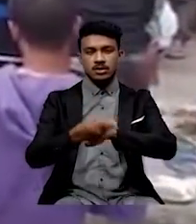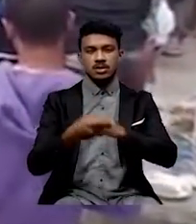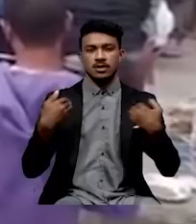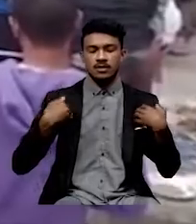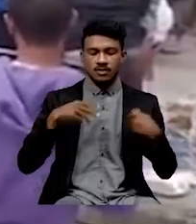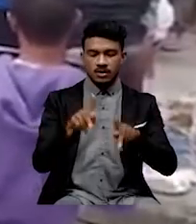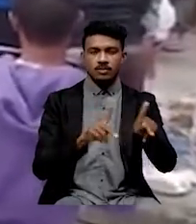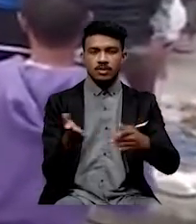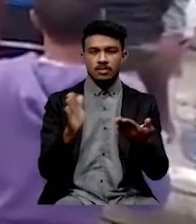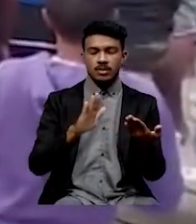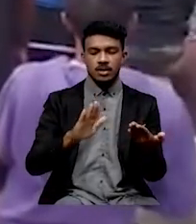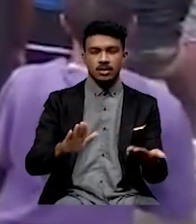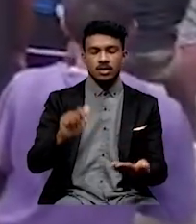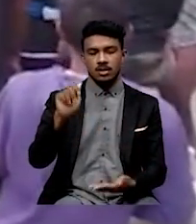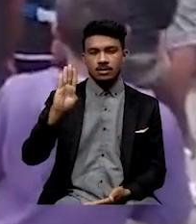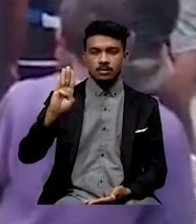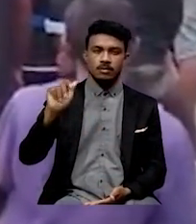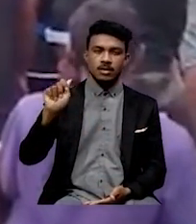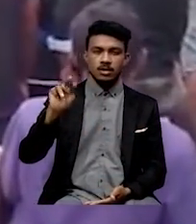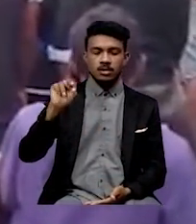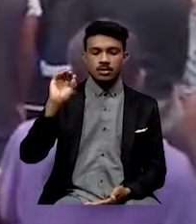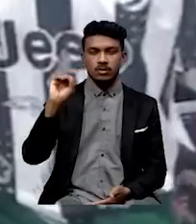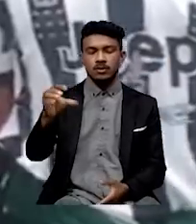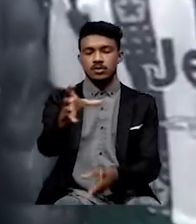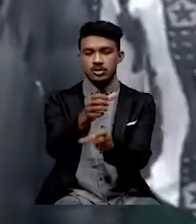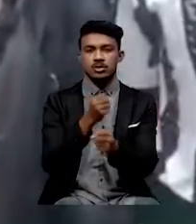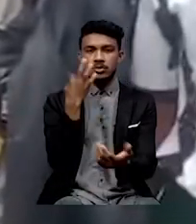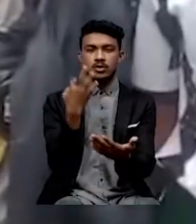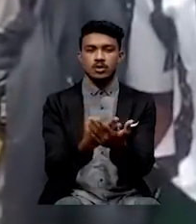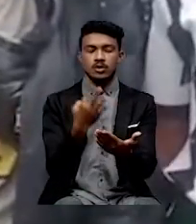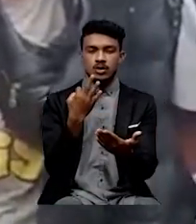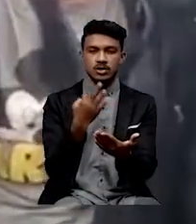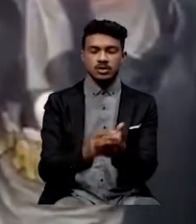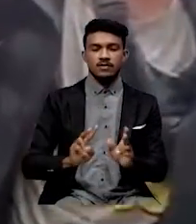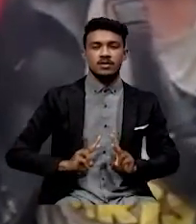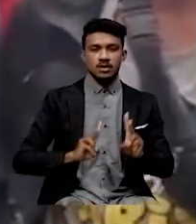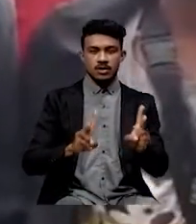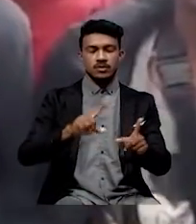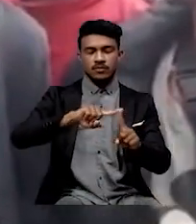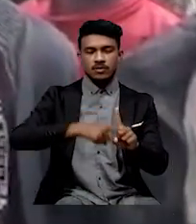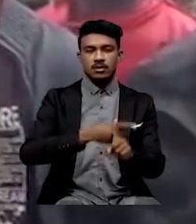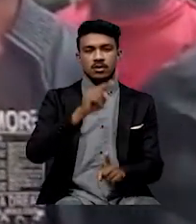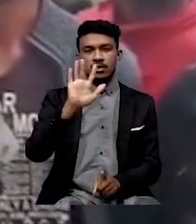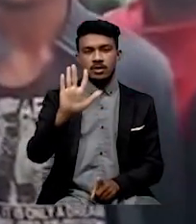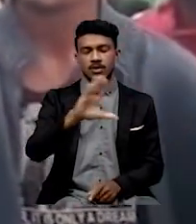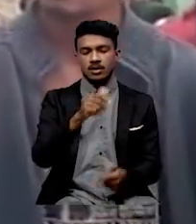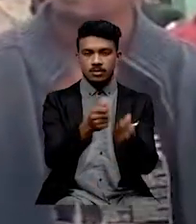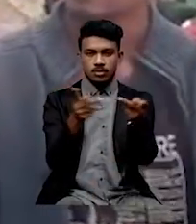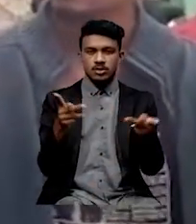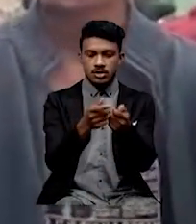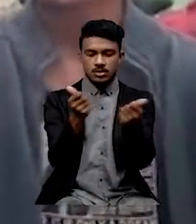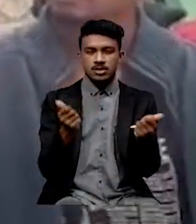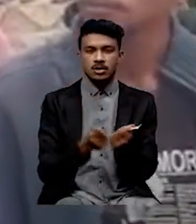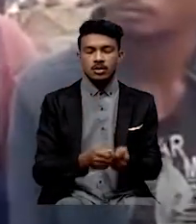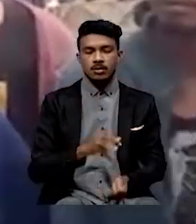matebian Albano Bauloe Baretu, basimo osan incentivo extraordinario fulan lima nian, ia posto administrativo